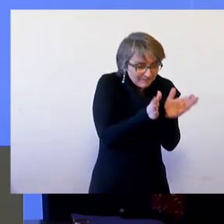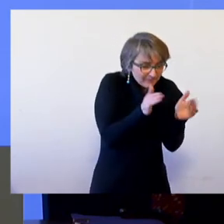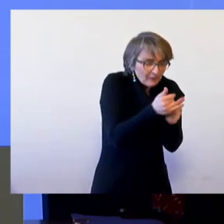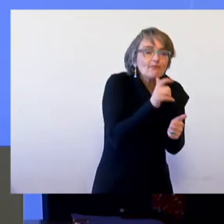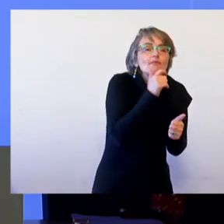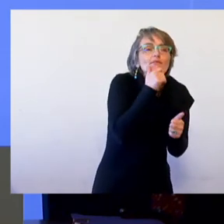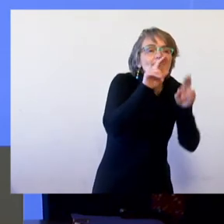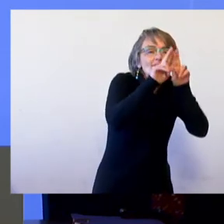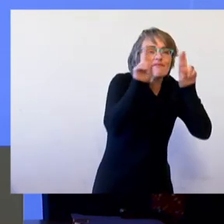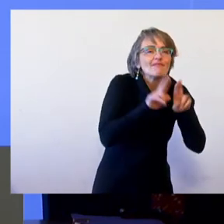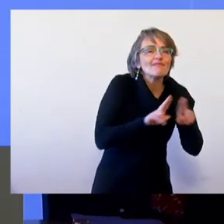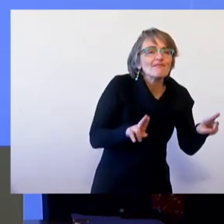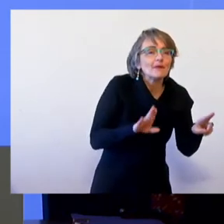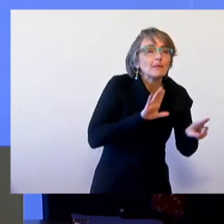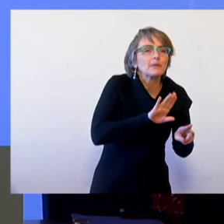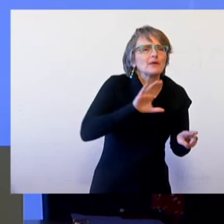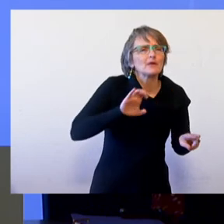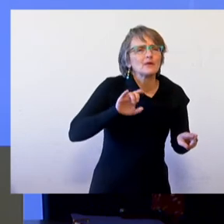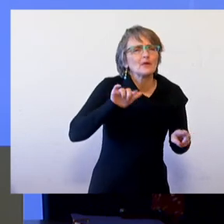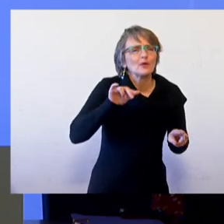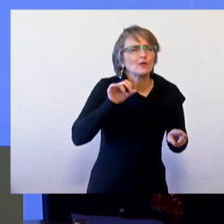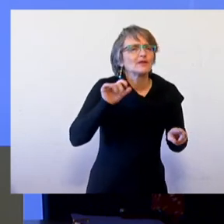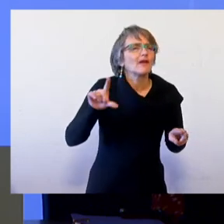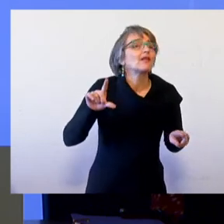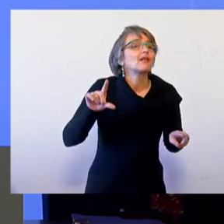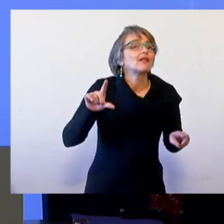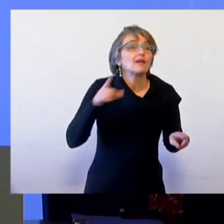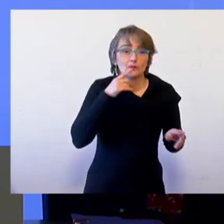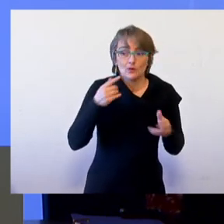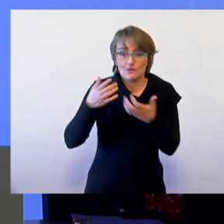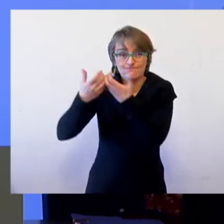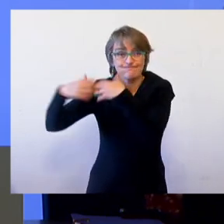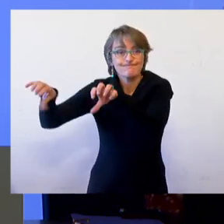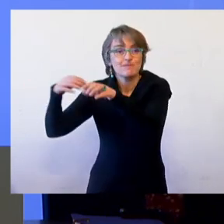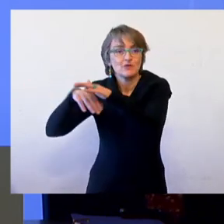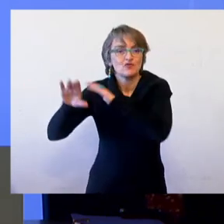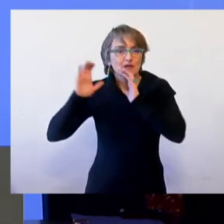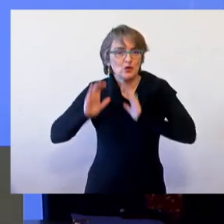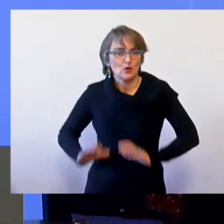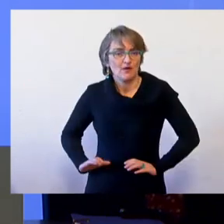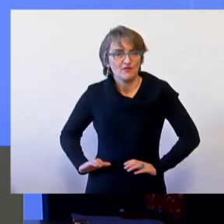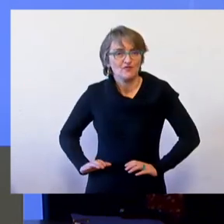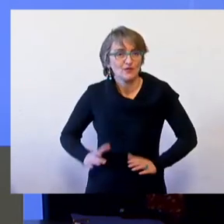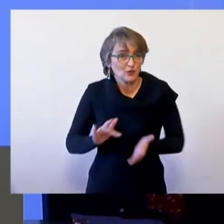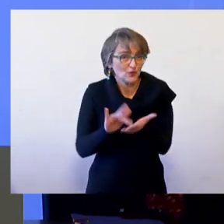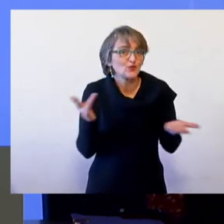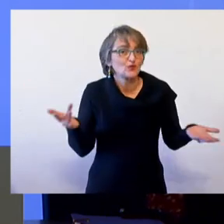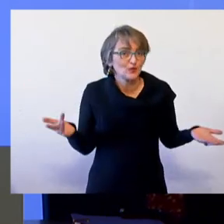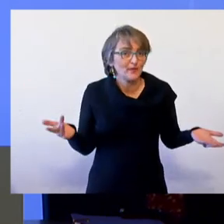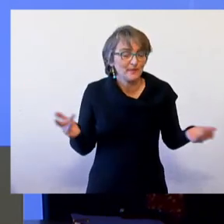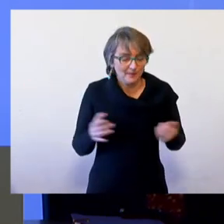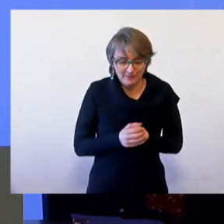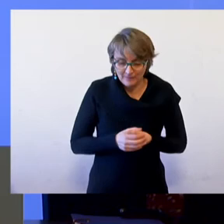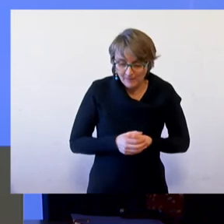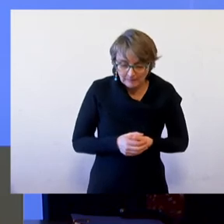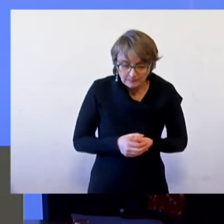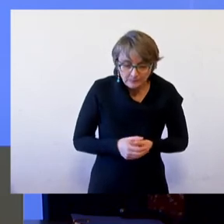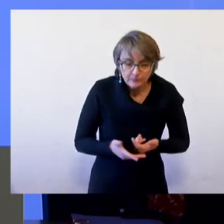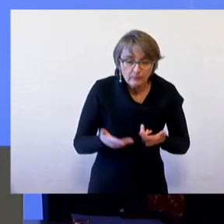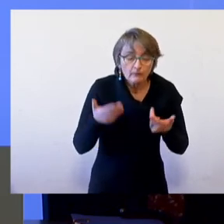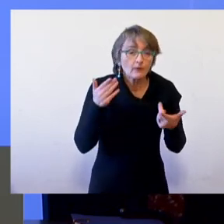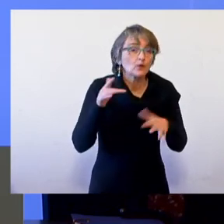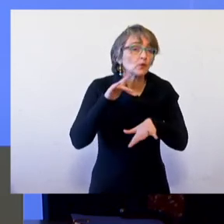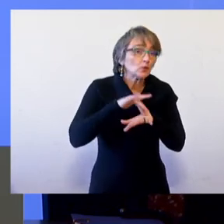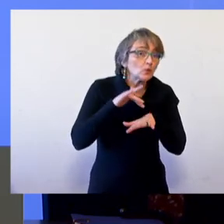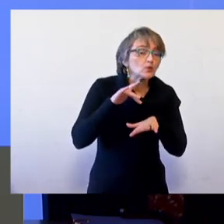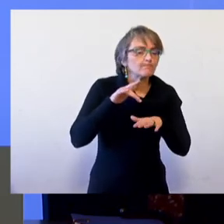anglo-américaine de Claudel qui s'est doublée sur le collège Simone Veil, il y avait une construction du